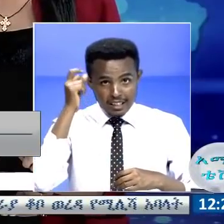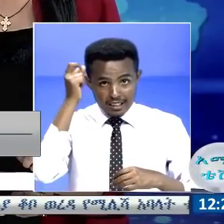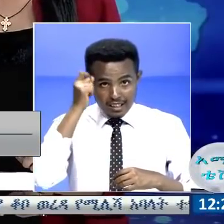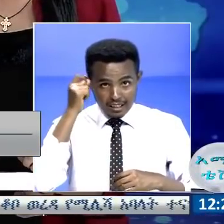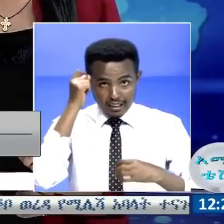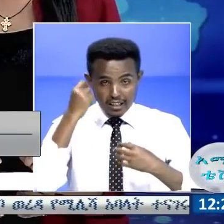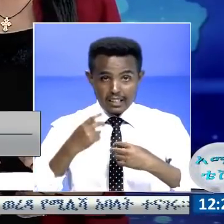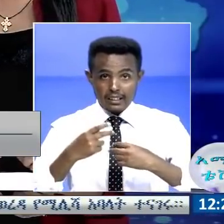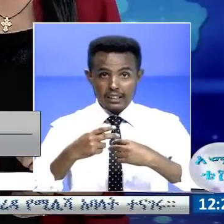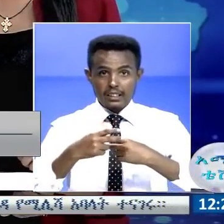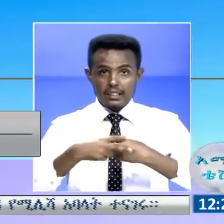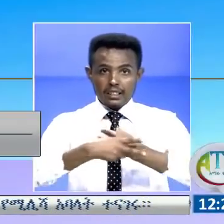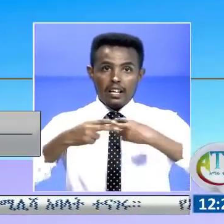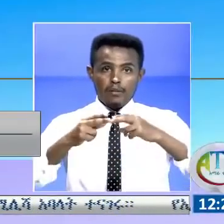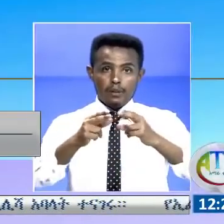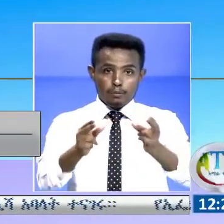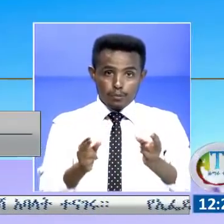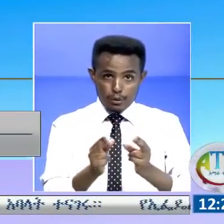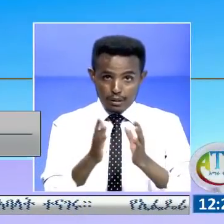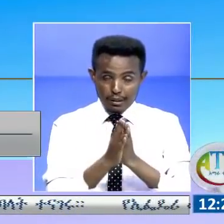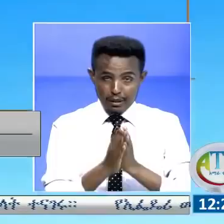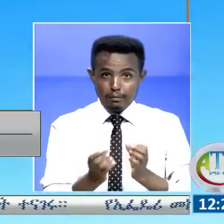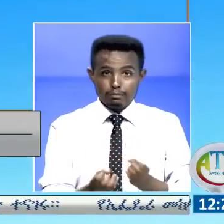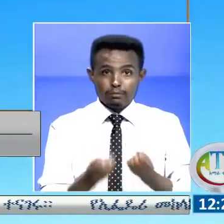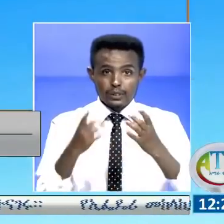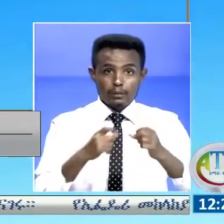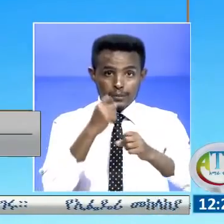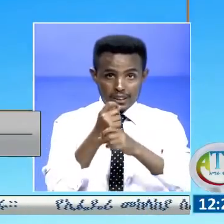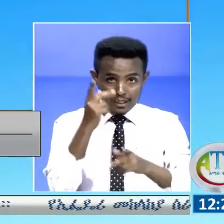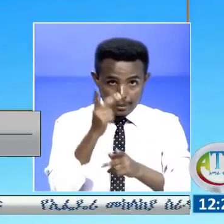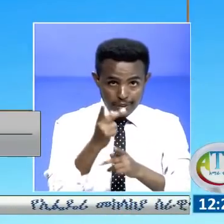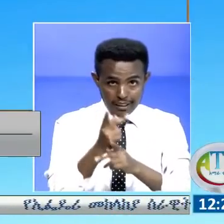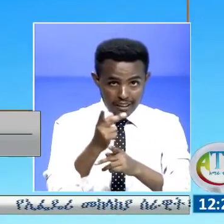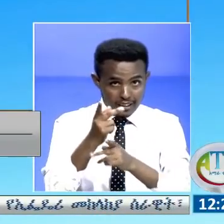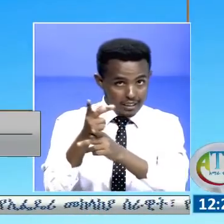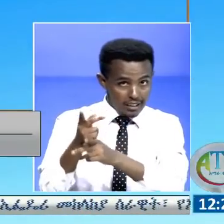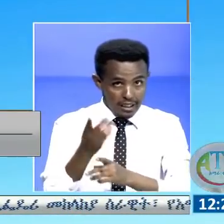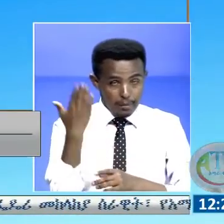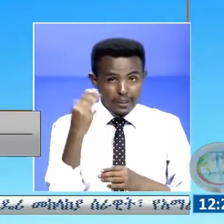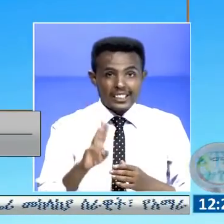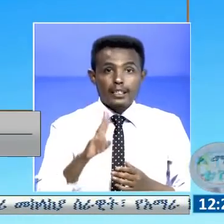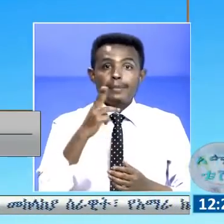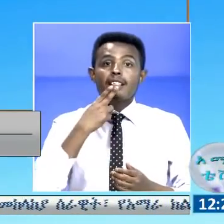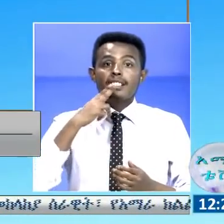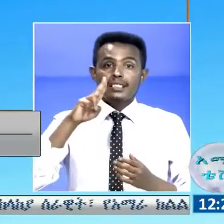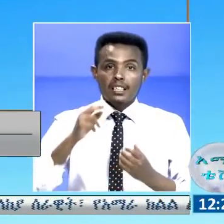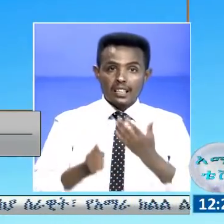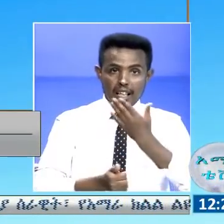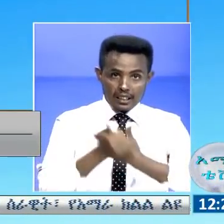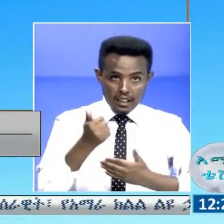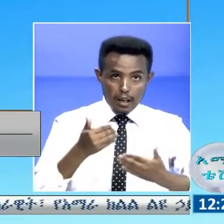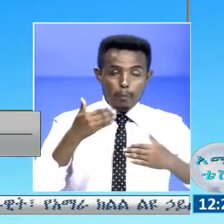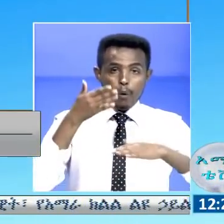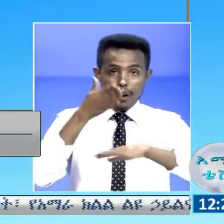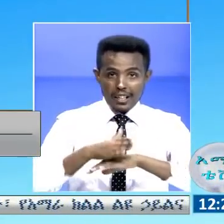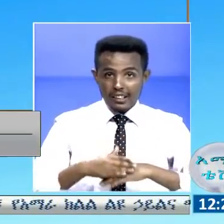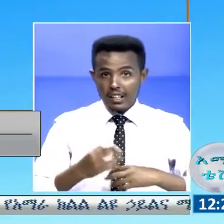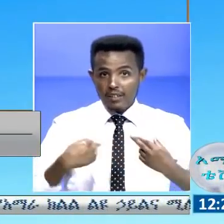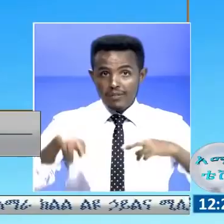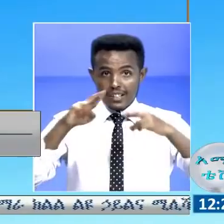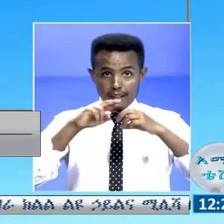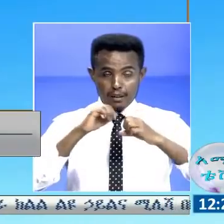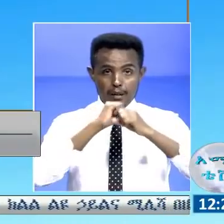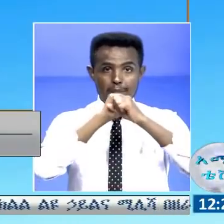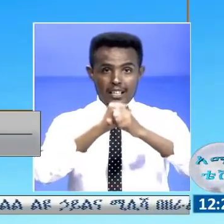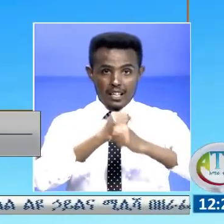ቡድን ሰሞኑን ላለፉት 20 ዓመታት የትግራይን ህዝብ ሲጠብቅ የነበረውን የሰሜን ህዝብ ካጠቃ በኋላ የኢፌዴሪ መከላከያ